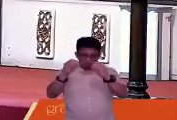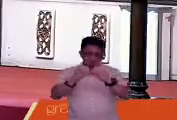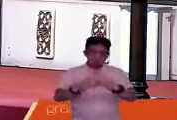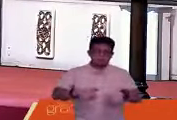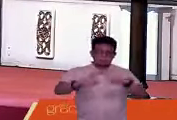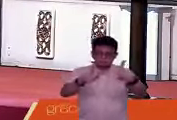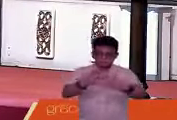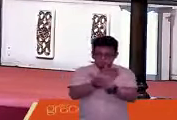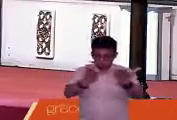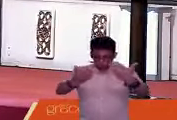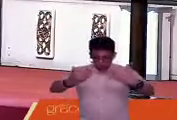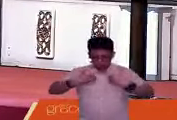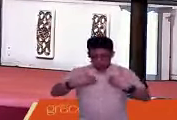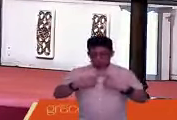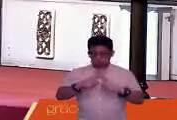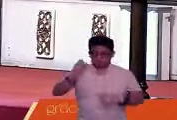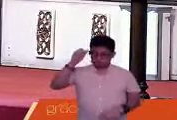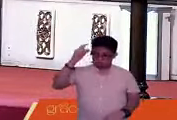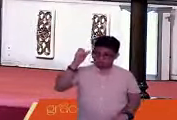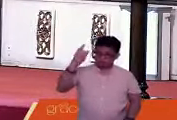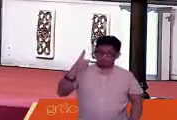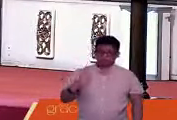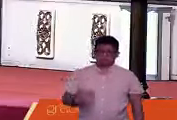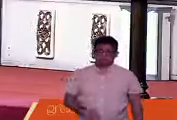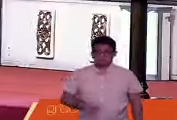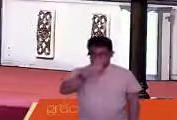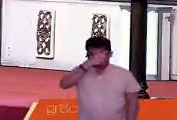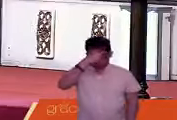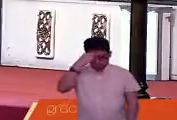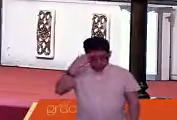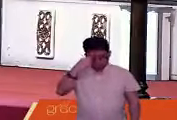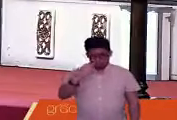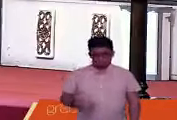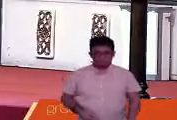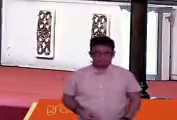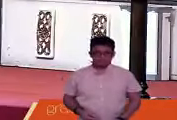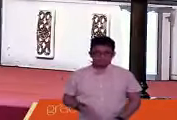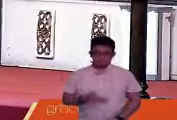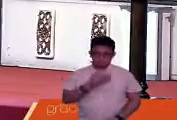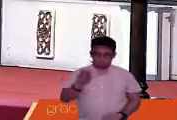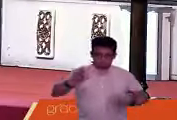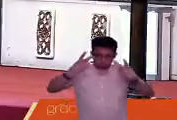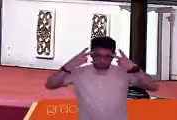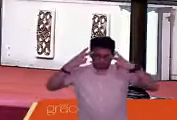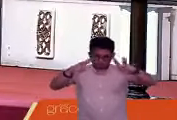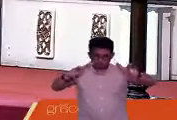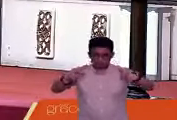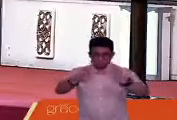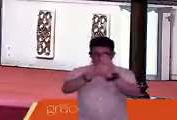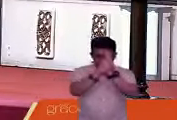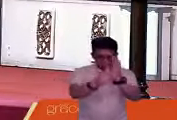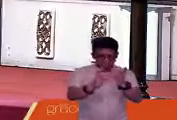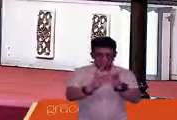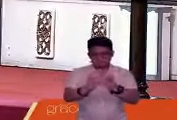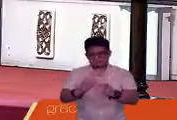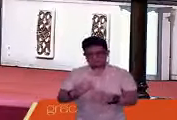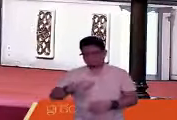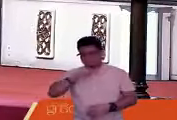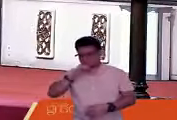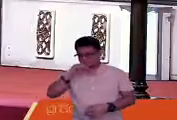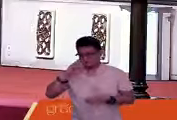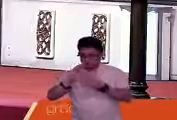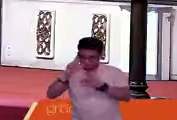Pero kinahanglan makasabot ta. Let us understand because nagatan-aw ta sa ability sa Ginoo, dili sa